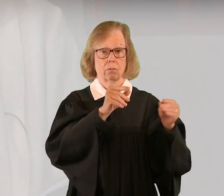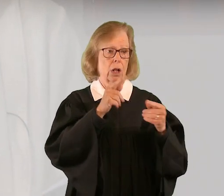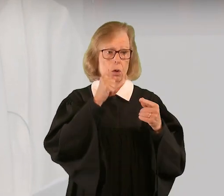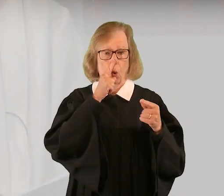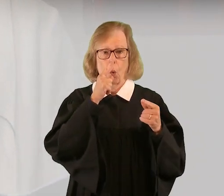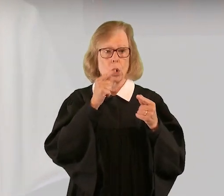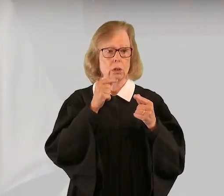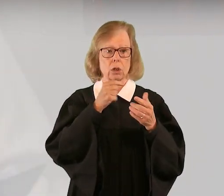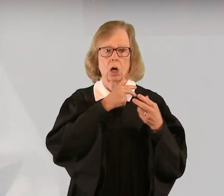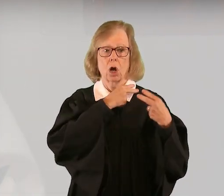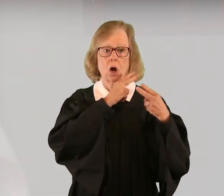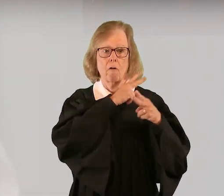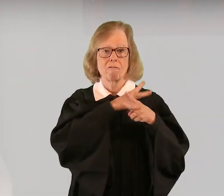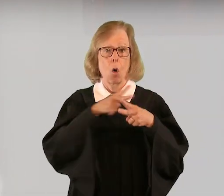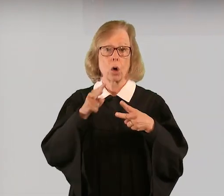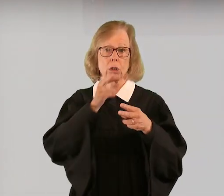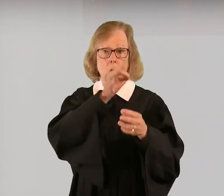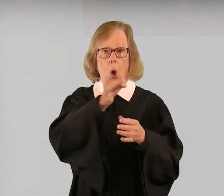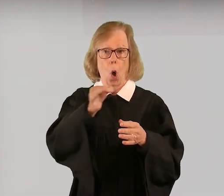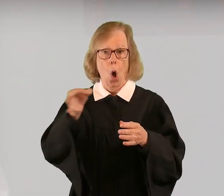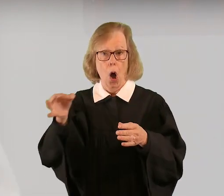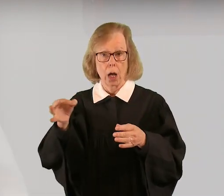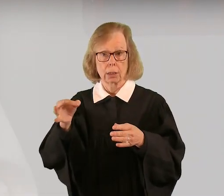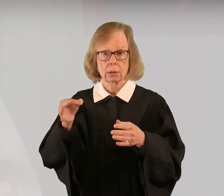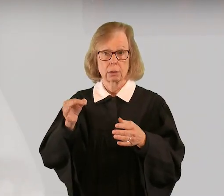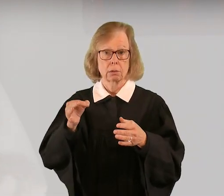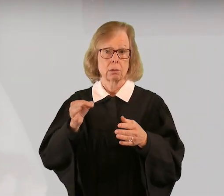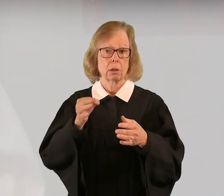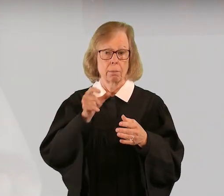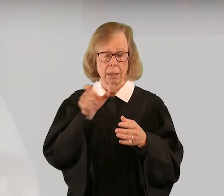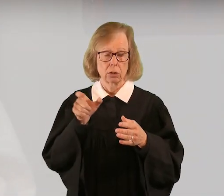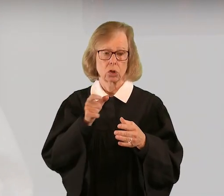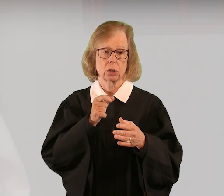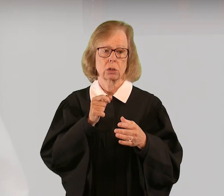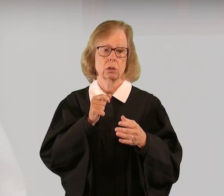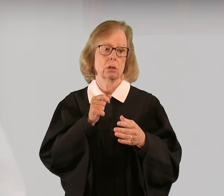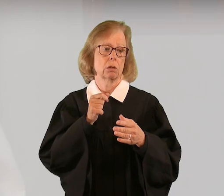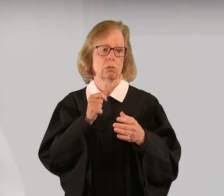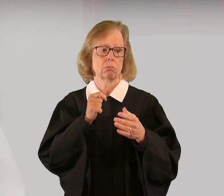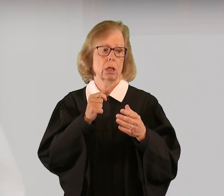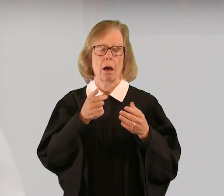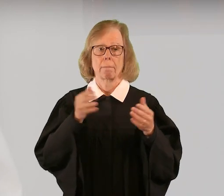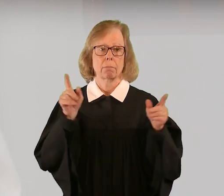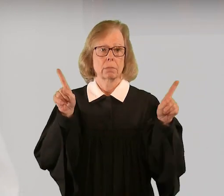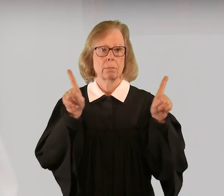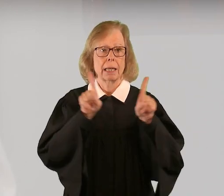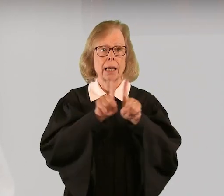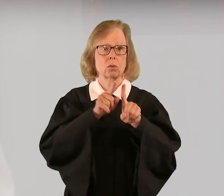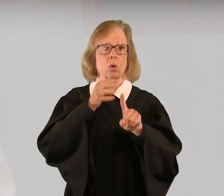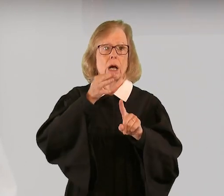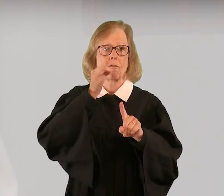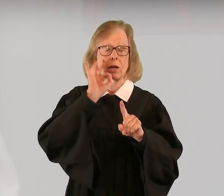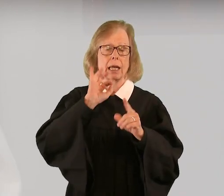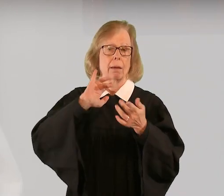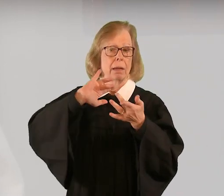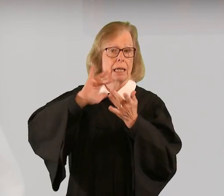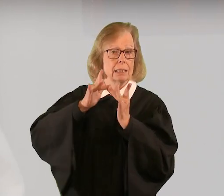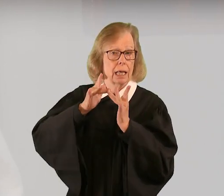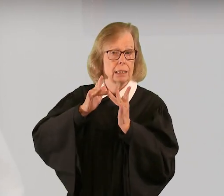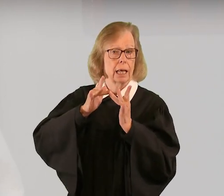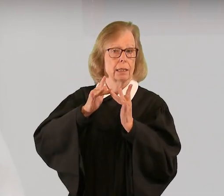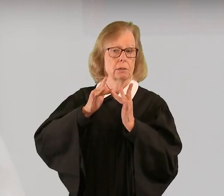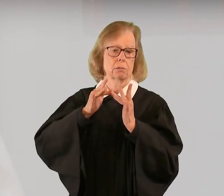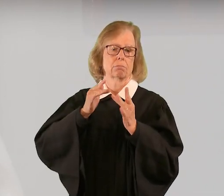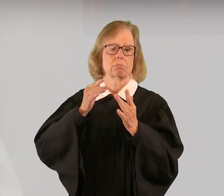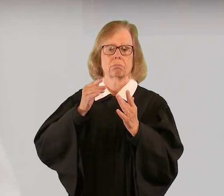Orten wollen diesen Glauben verkündigen. In Begegnungscafés oder auch im Internet. In